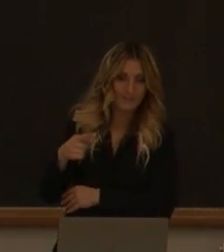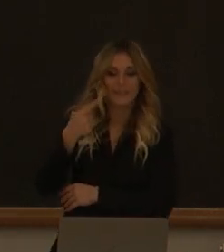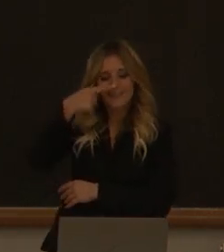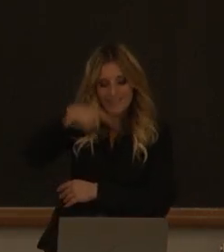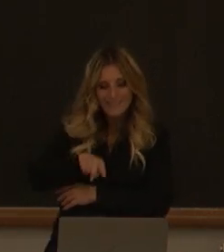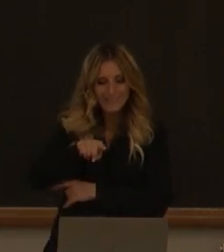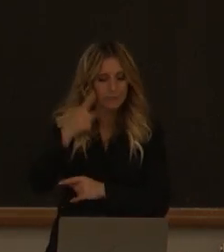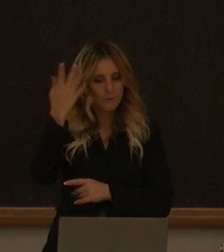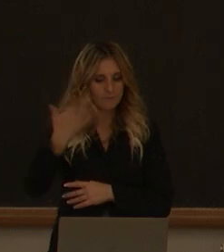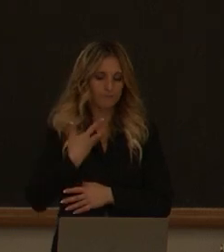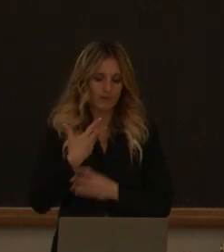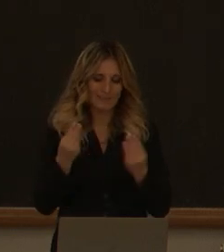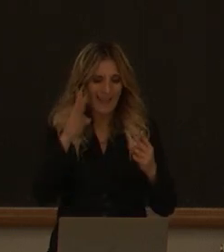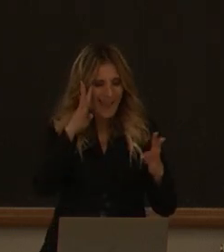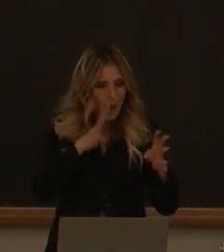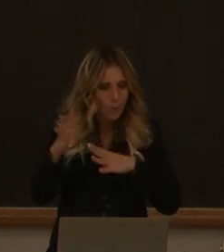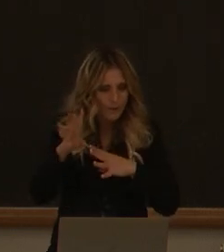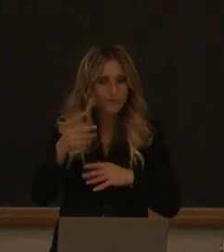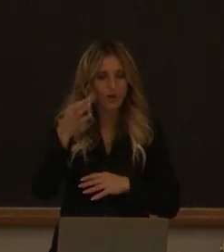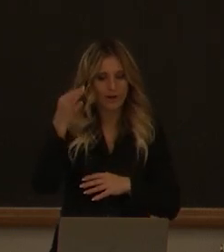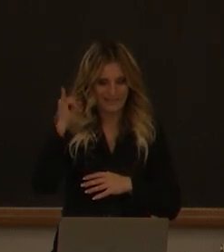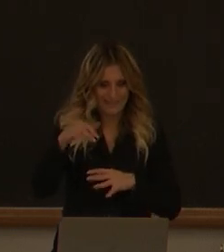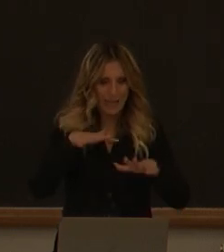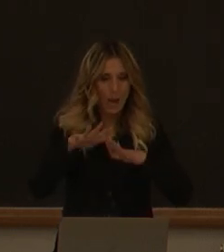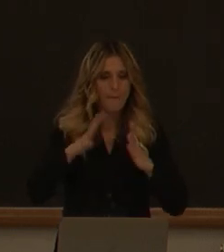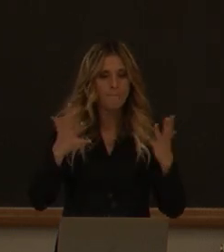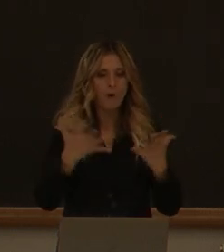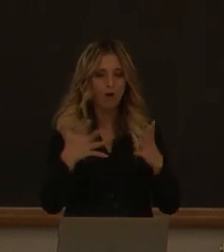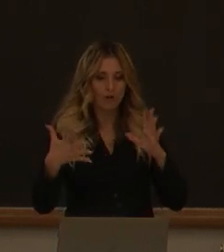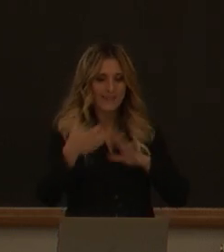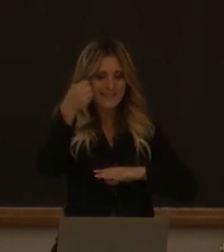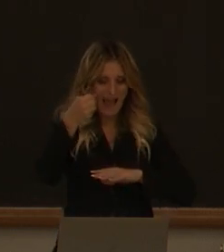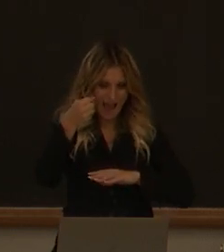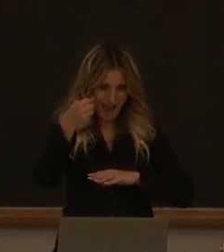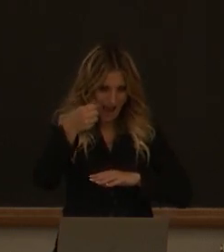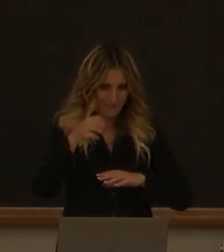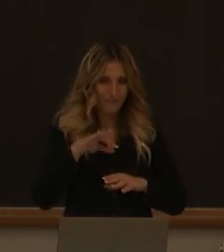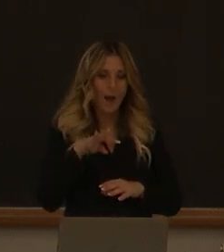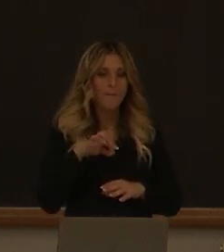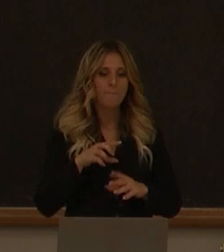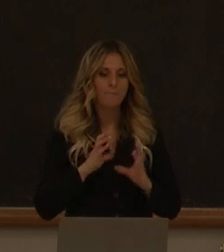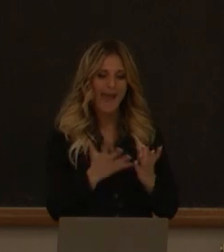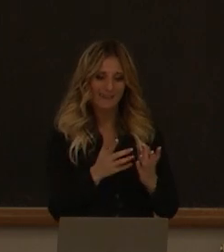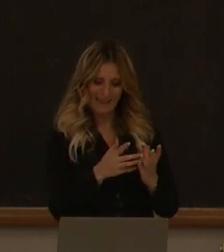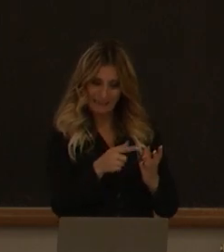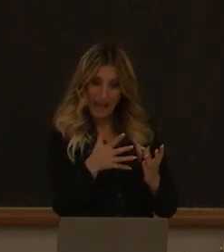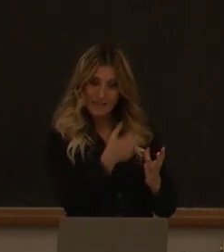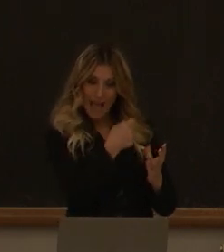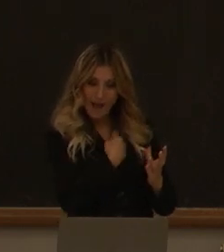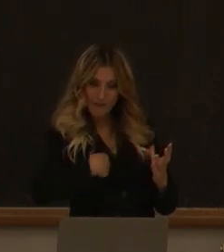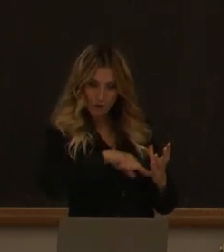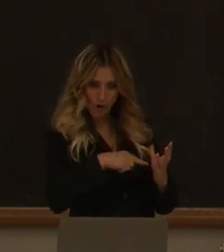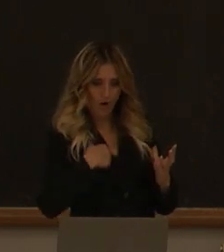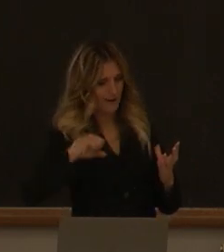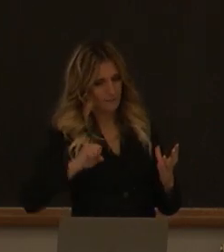tipo di equivoco che salvare il pianeta è una cosa, salvare l'umanità è un altro. Il pianeta si salva da solo, il pianeta non